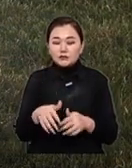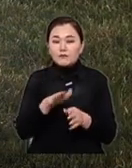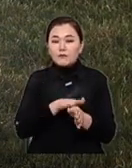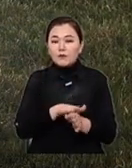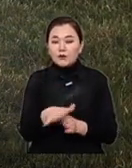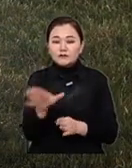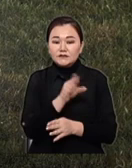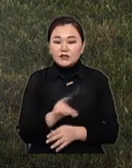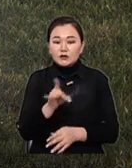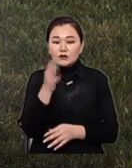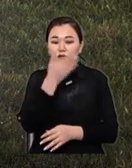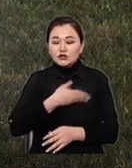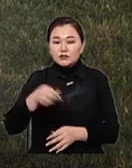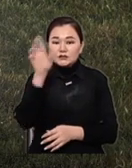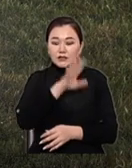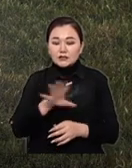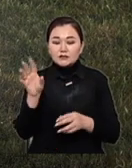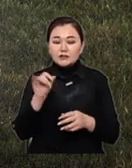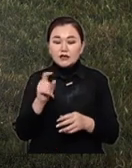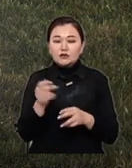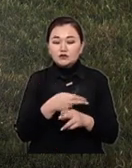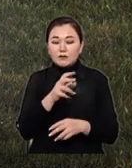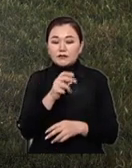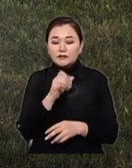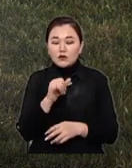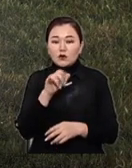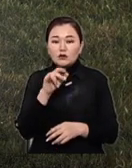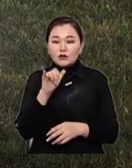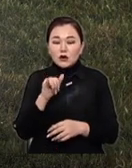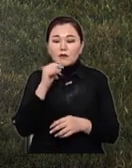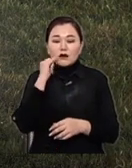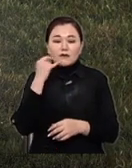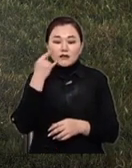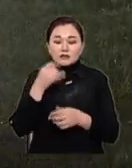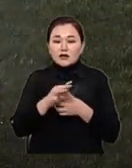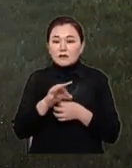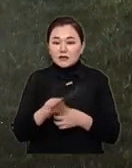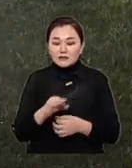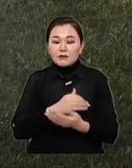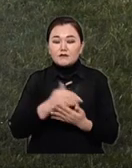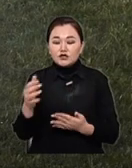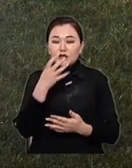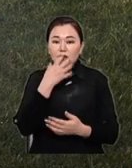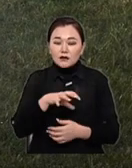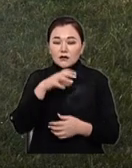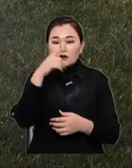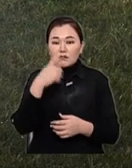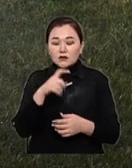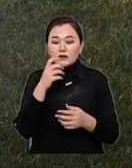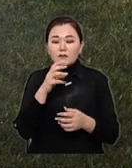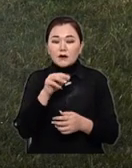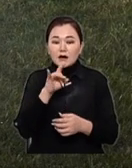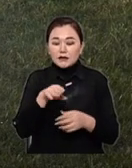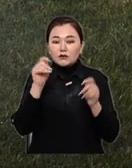практически все регионы нашей страны, за исключением Мангистауской, Лутауской и Павлодарской областей. Повышение температуры и дожди в марте